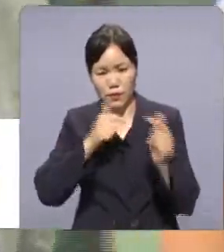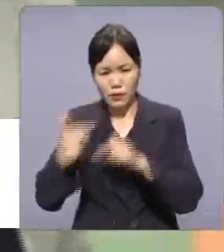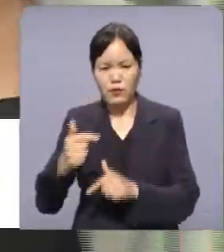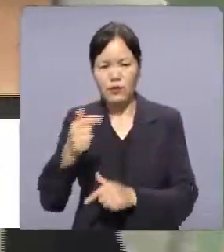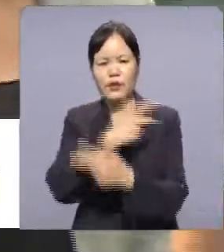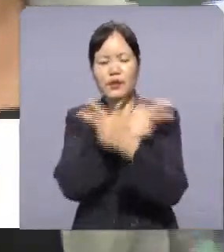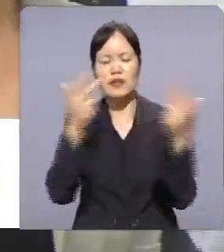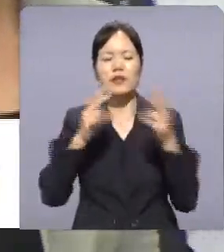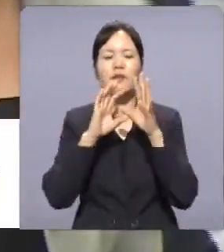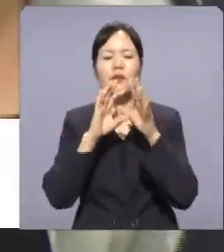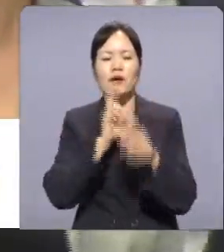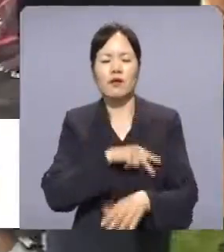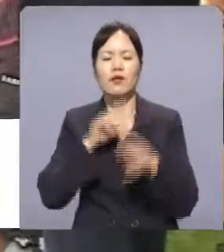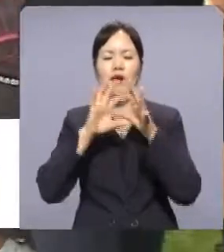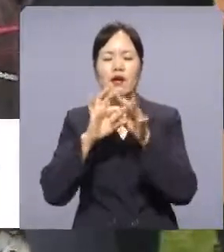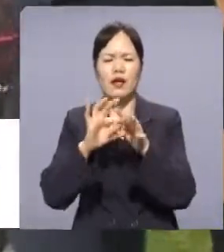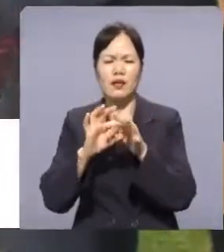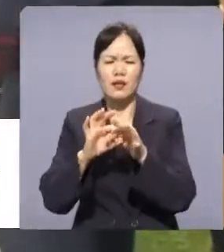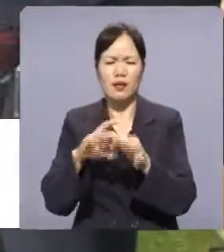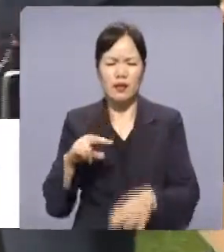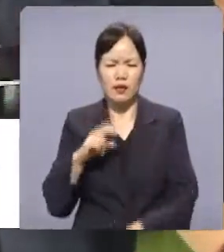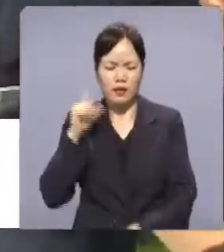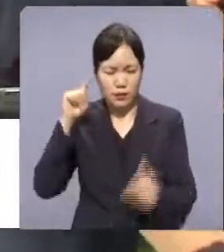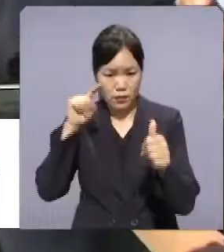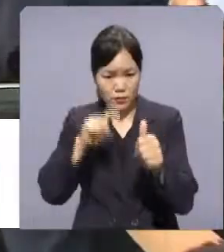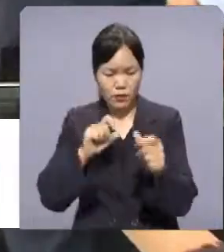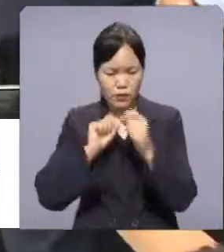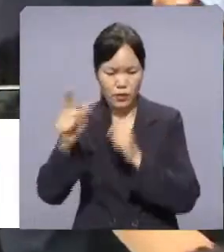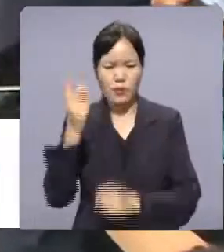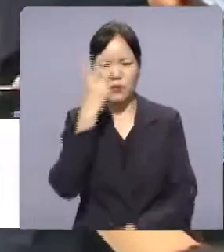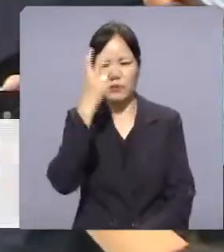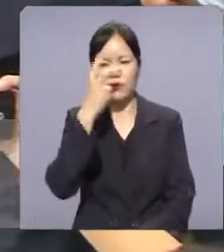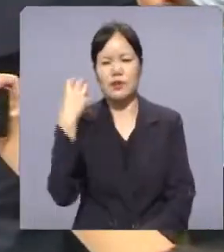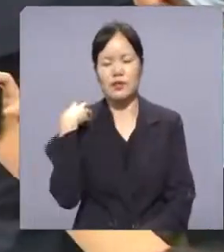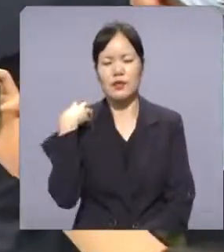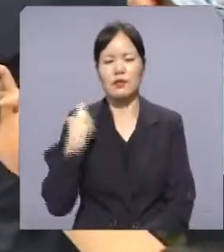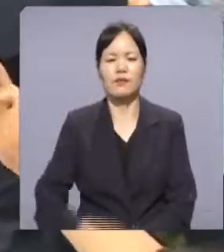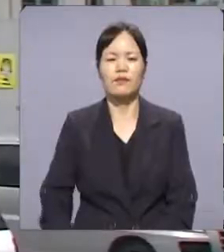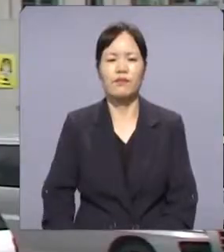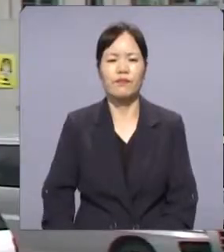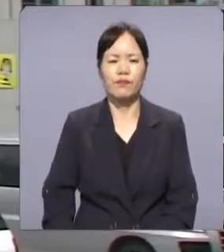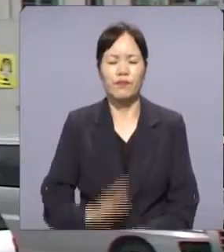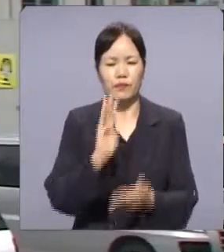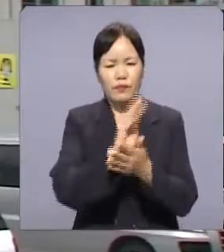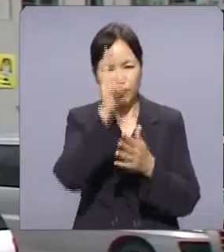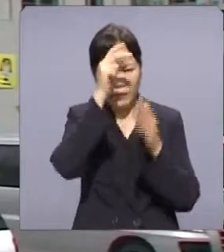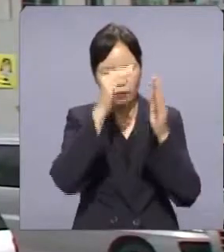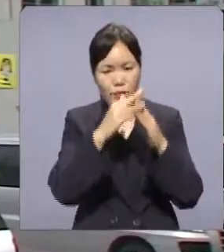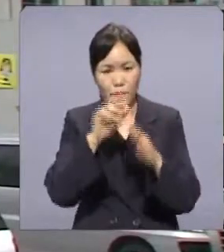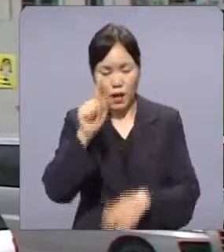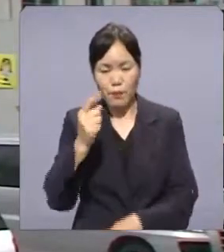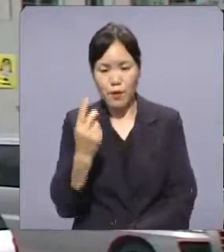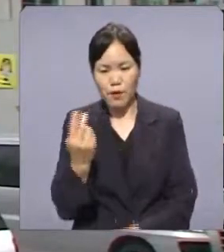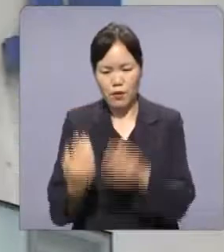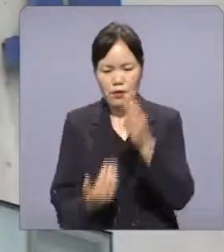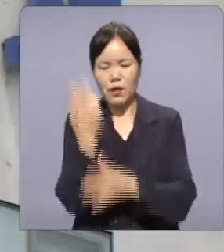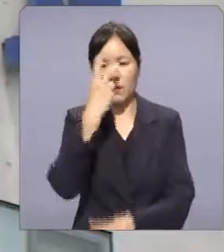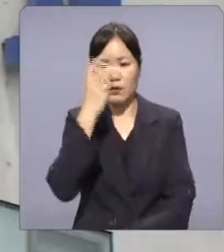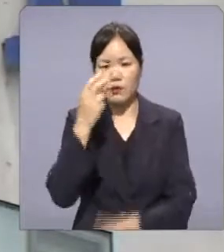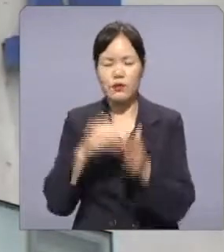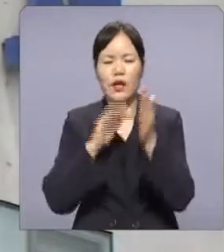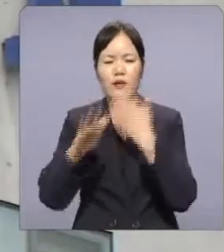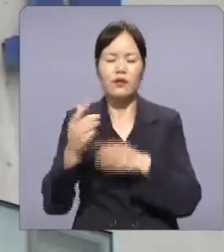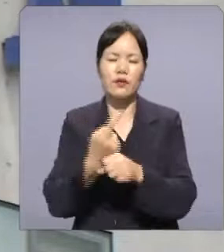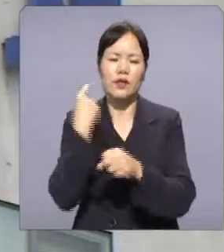이재명 의원과 관련한 의혹 대부분을 수사하는 곳입니다. 경찰은 분당서가 사건을 한 차례 수사한 뒤 지난해